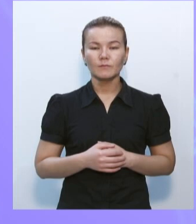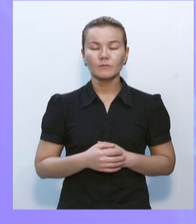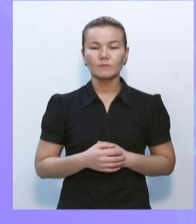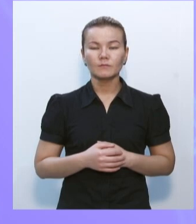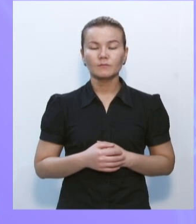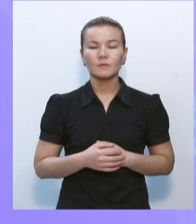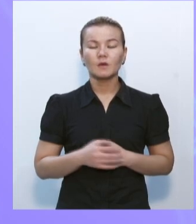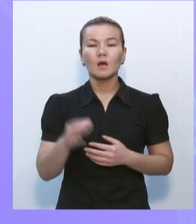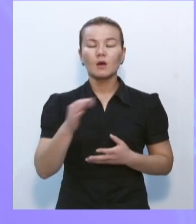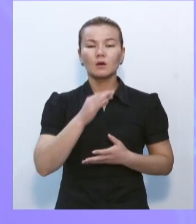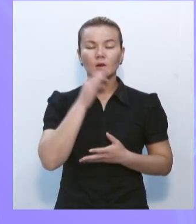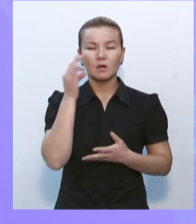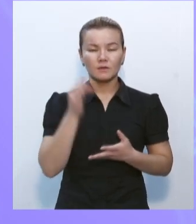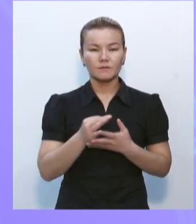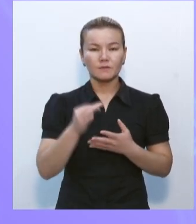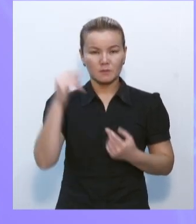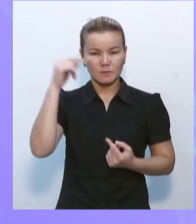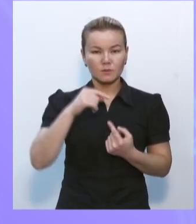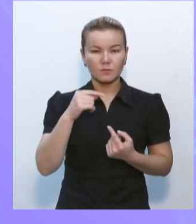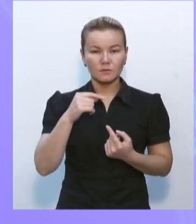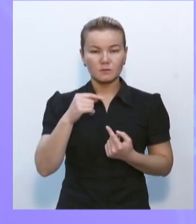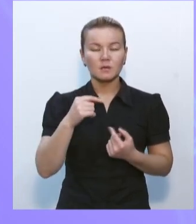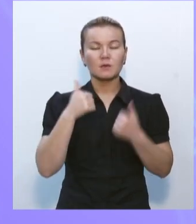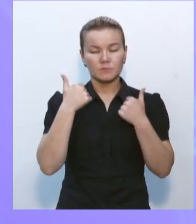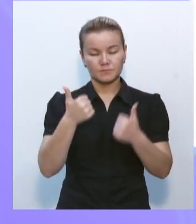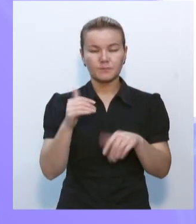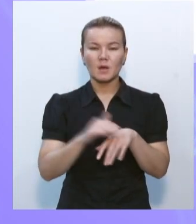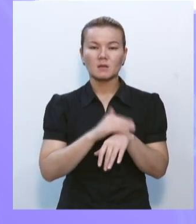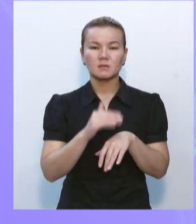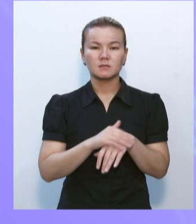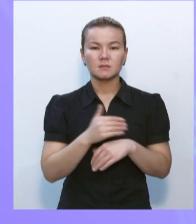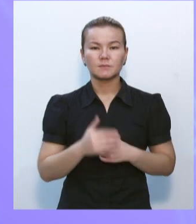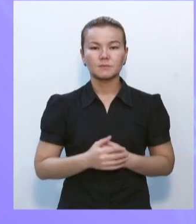Жообуңар туура келдиби, балдар? Эң жакшы.